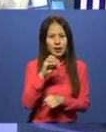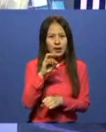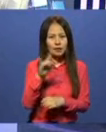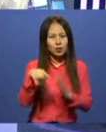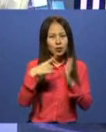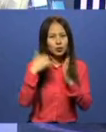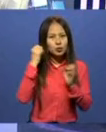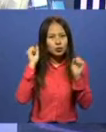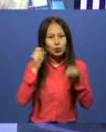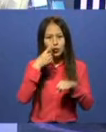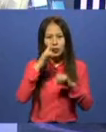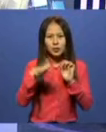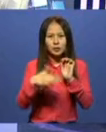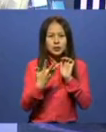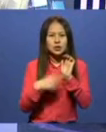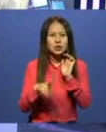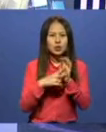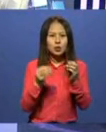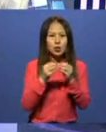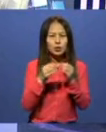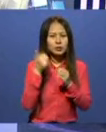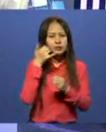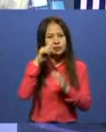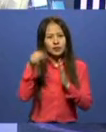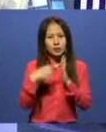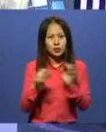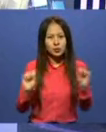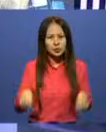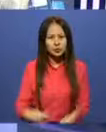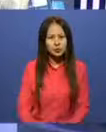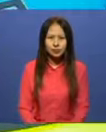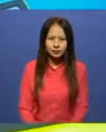Қояр сауалдарыңыз болса, астанадағы 55-37-10